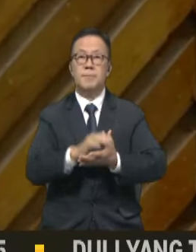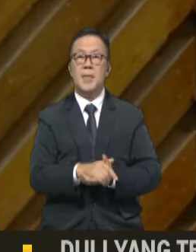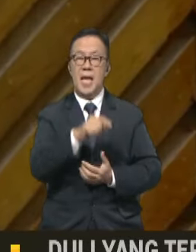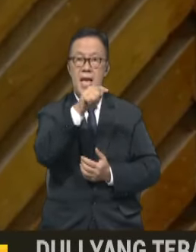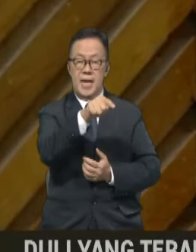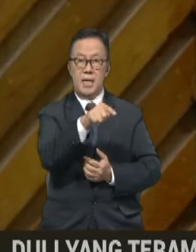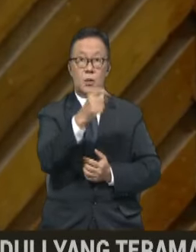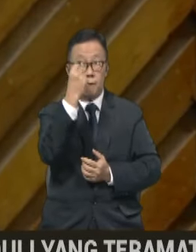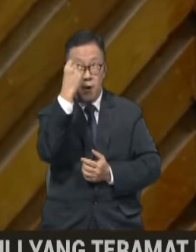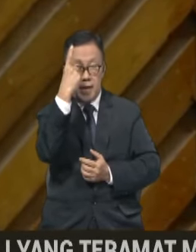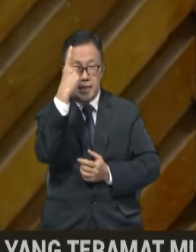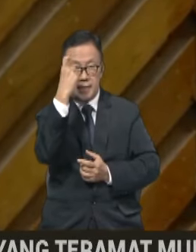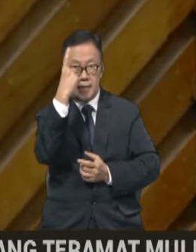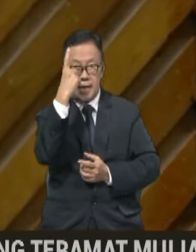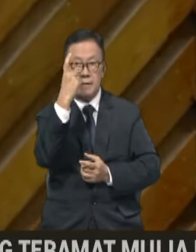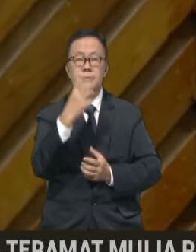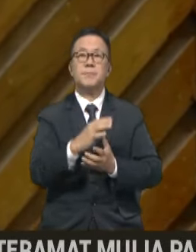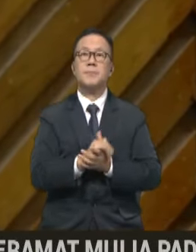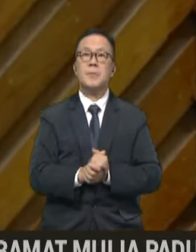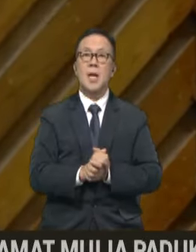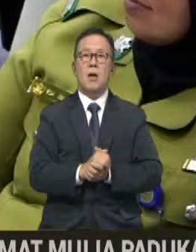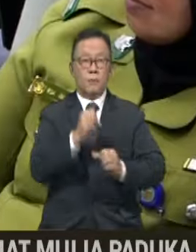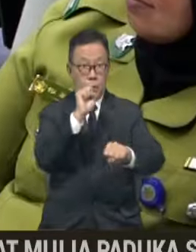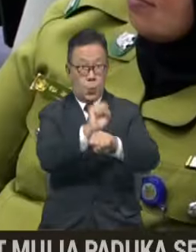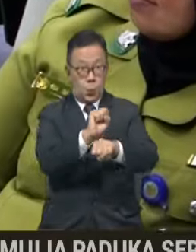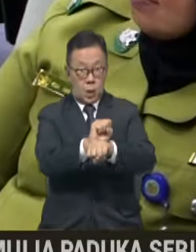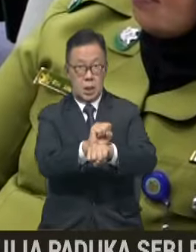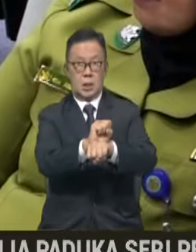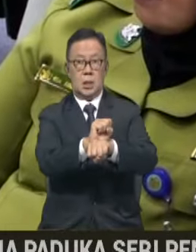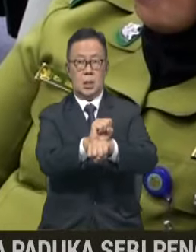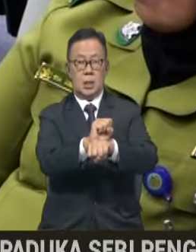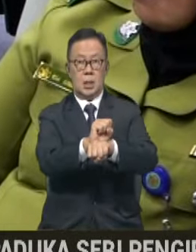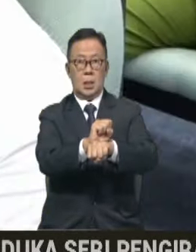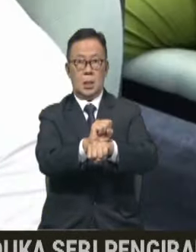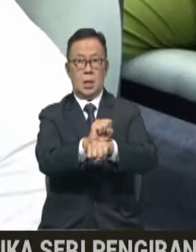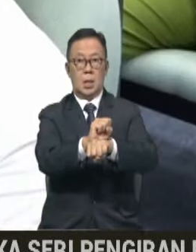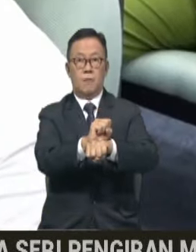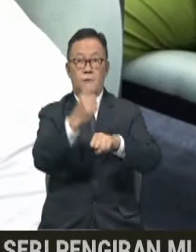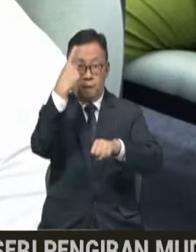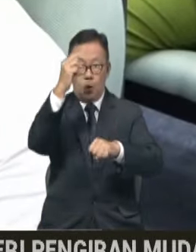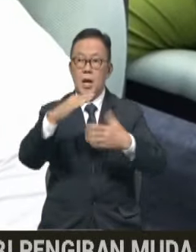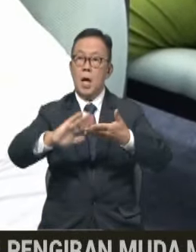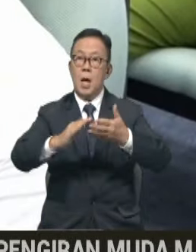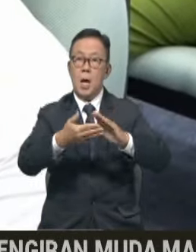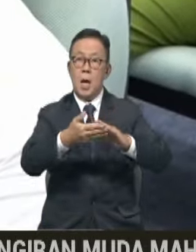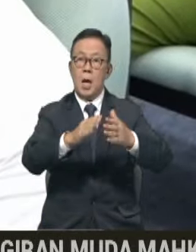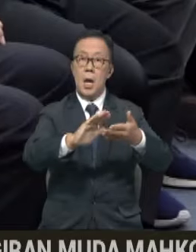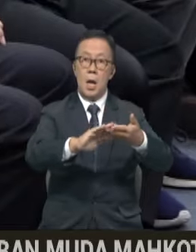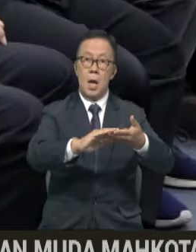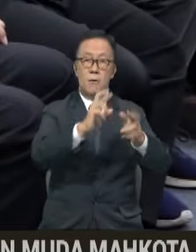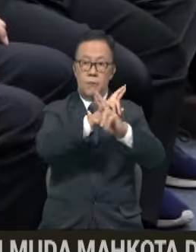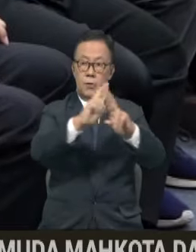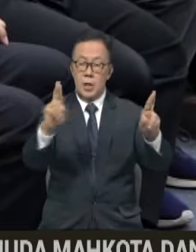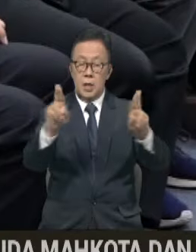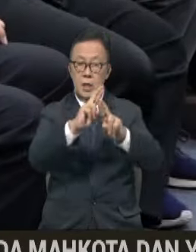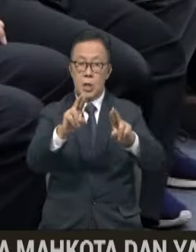Projek literasi digital adalah sebahagian daripada tugasan di bawah modul program kemasyarakatan merangkumi penyediaan